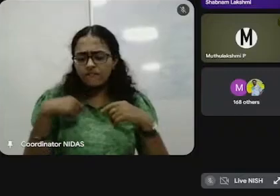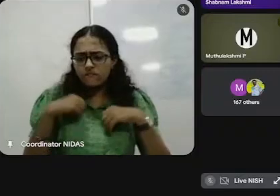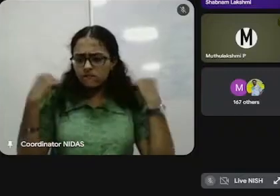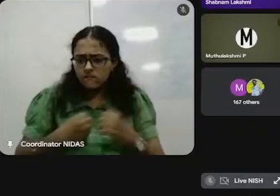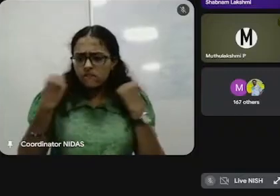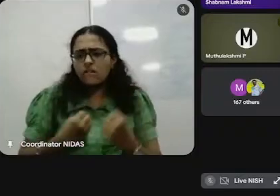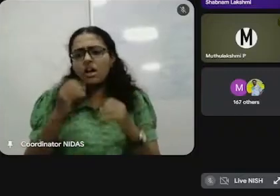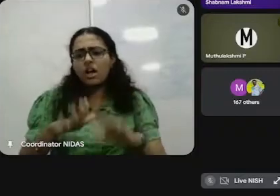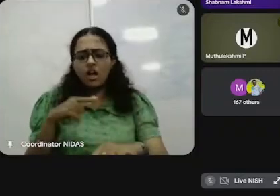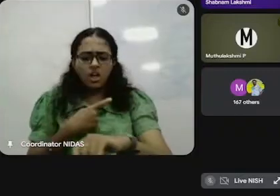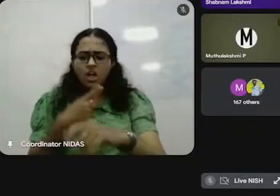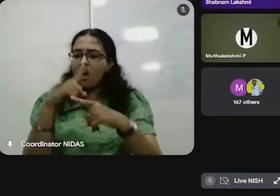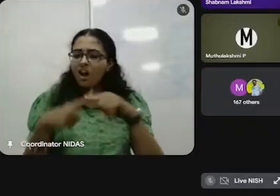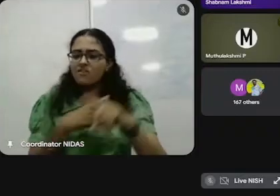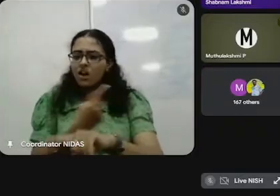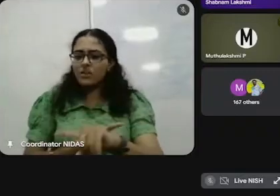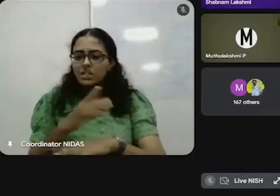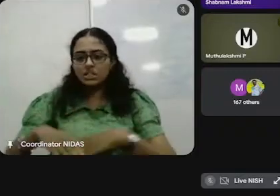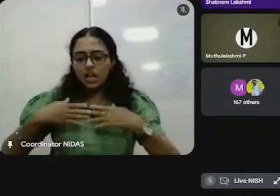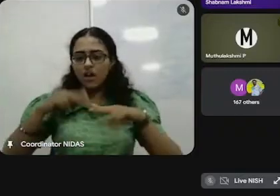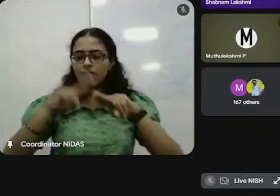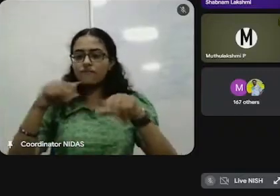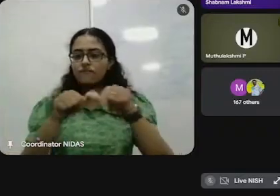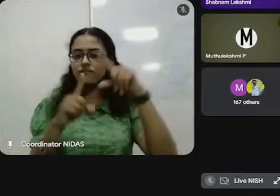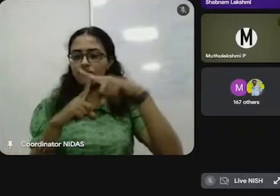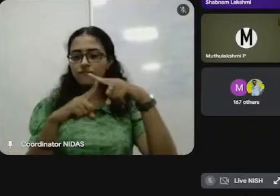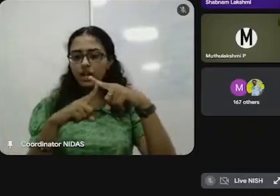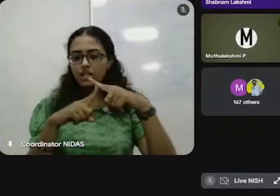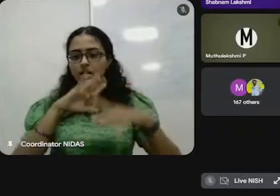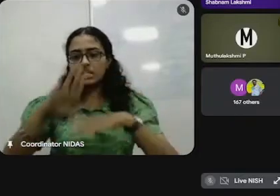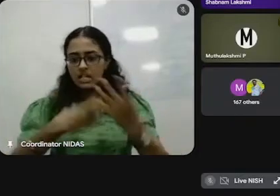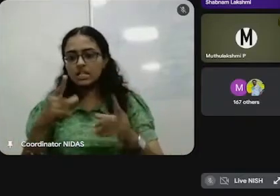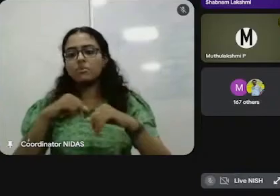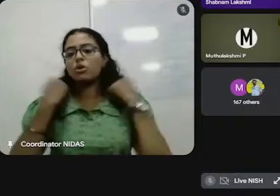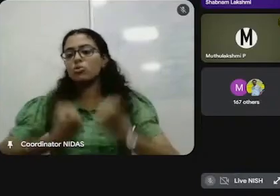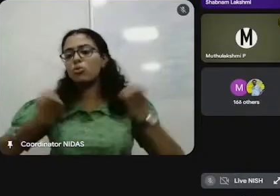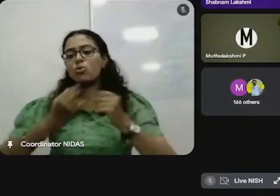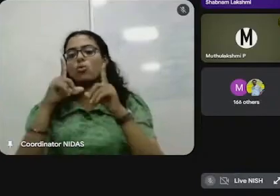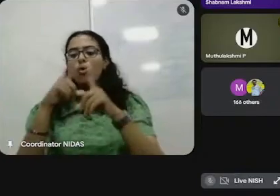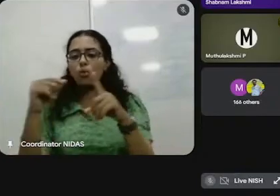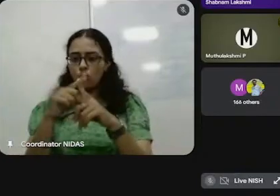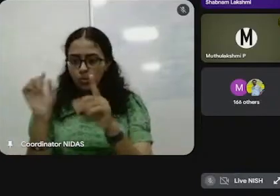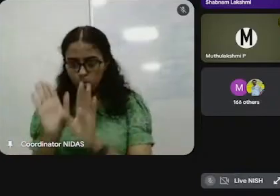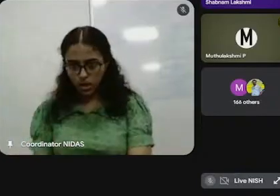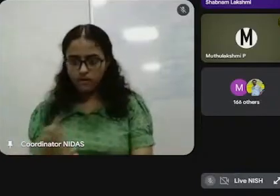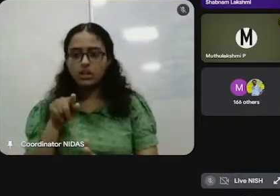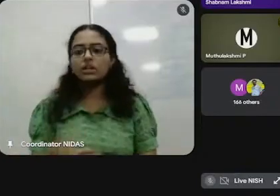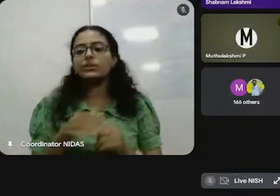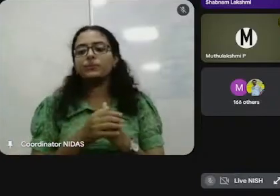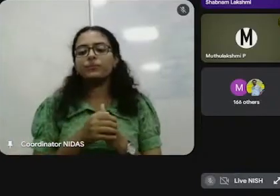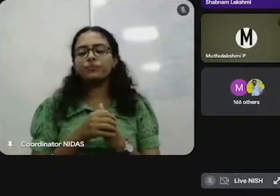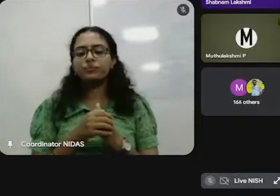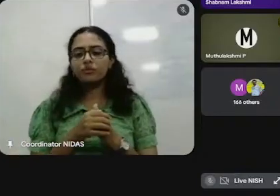ഒരു ½ an hour കഴിയുമ്പോൾ തന്നെ നമ്മുടെ ബോഡിയിലെ ഫാറ്റ് എടുത്തിട്ടാണ് നമ്മൾ ബാക്കിയുള്ള ഫിസിക്കൽ ആക്ടിവിറ്റി നമ്മളത് കൊണ്ടുപോകുന്നത്. അപ്പം